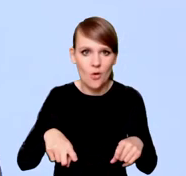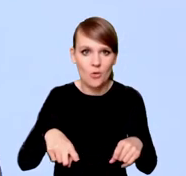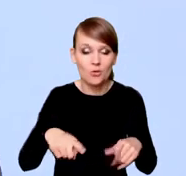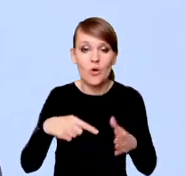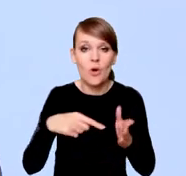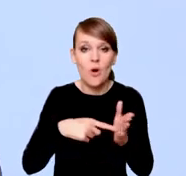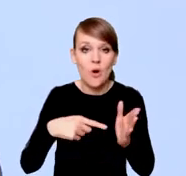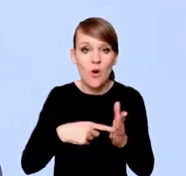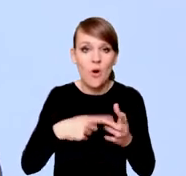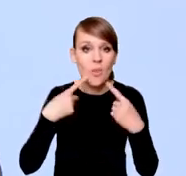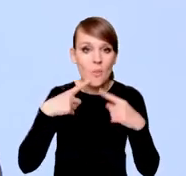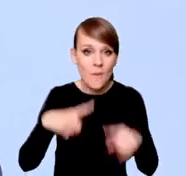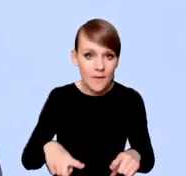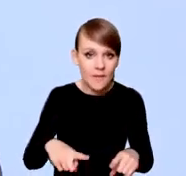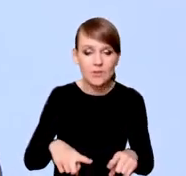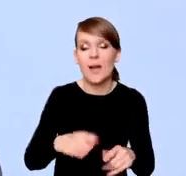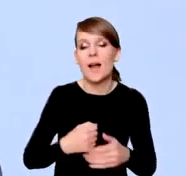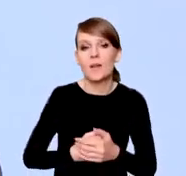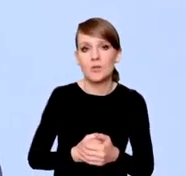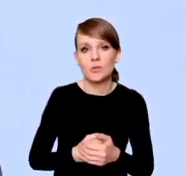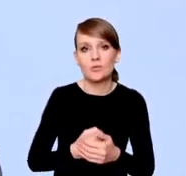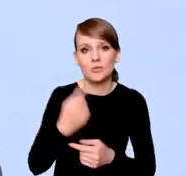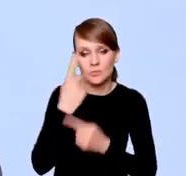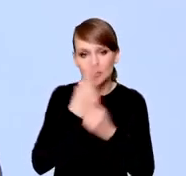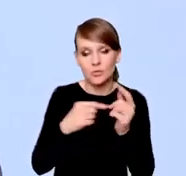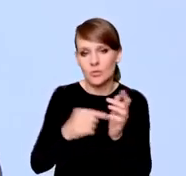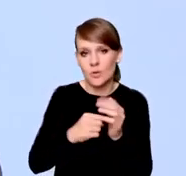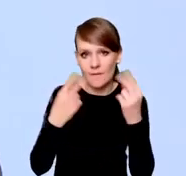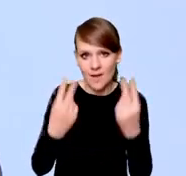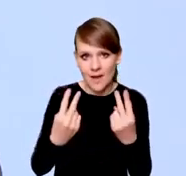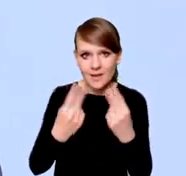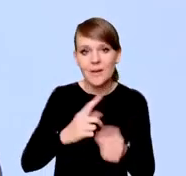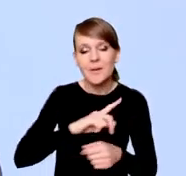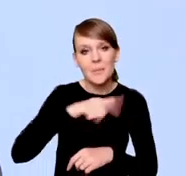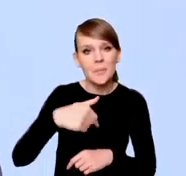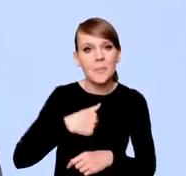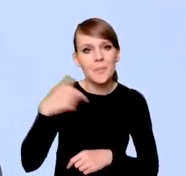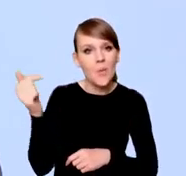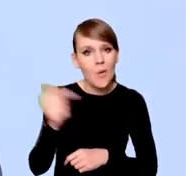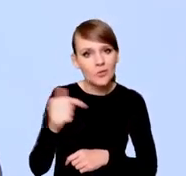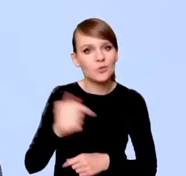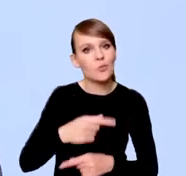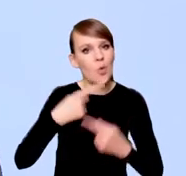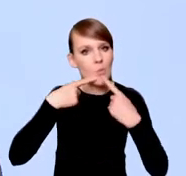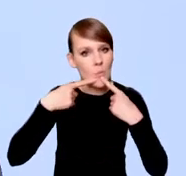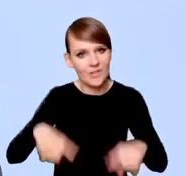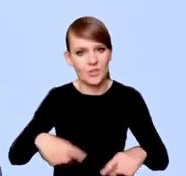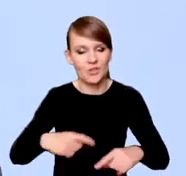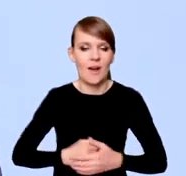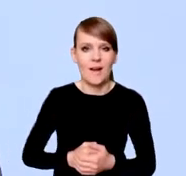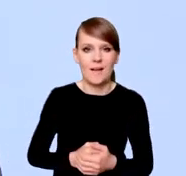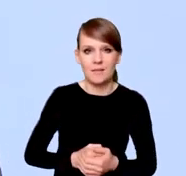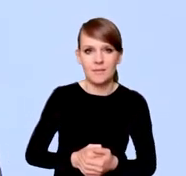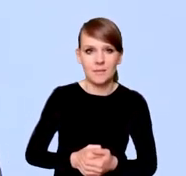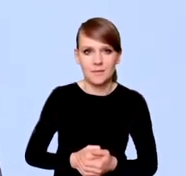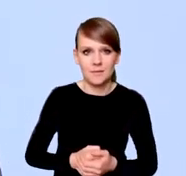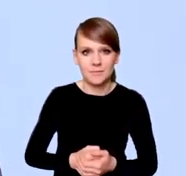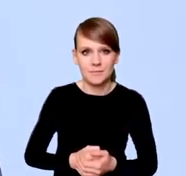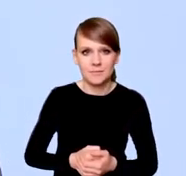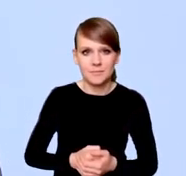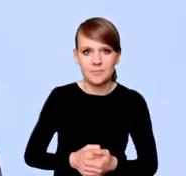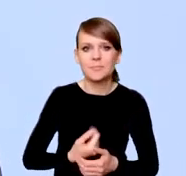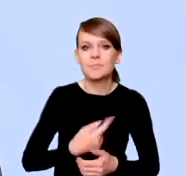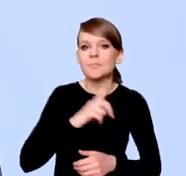jest bardzo istotne, że my powinniśmy być odpowiedzialni za to, co